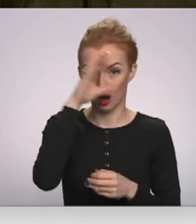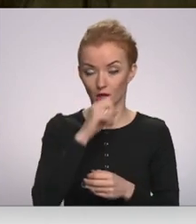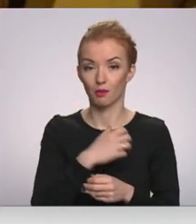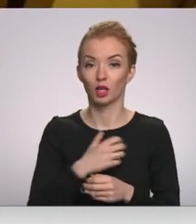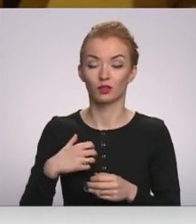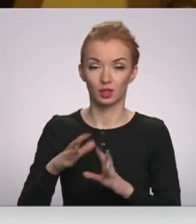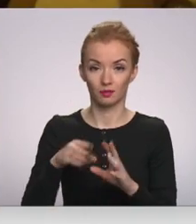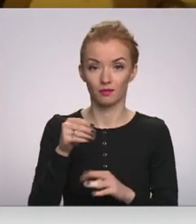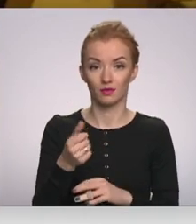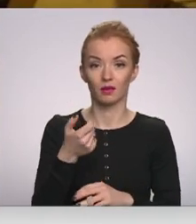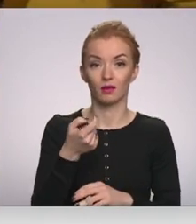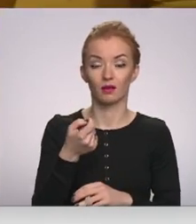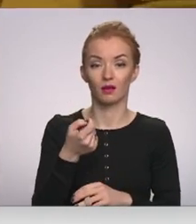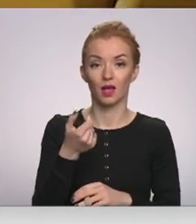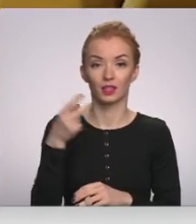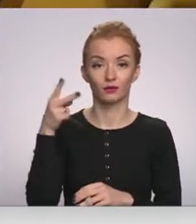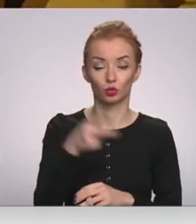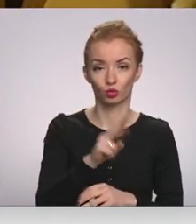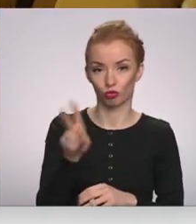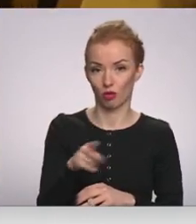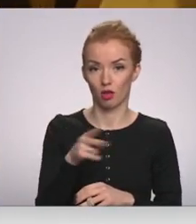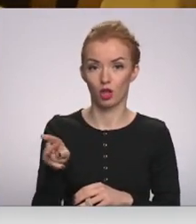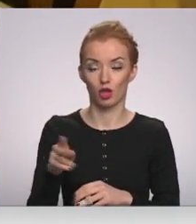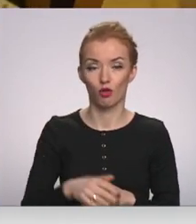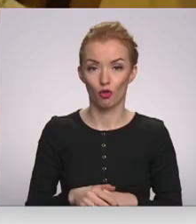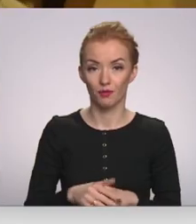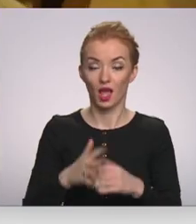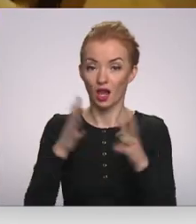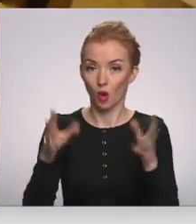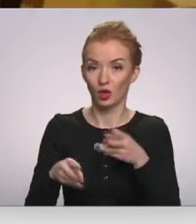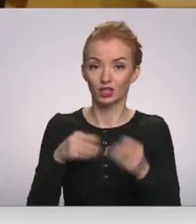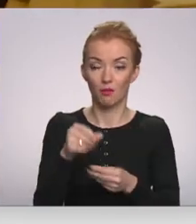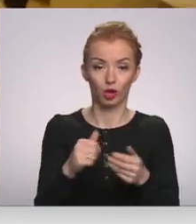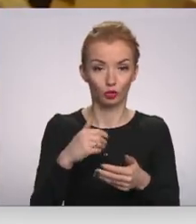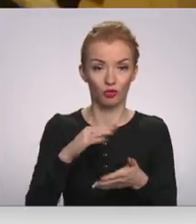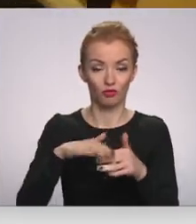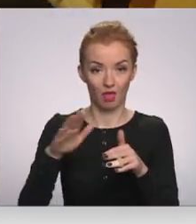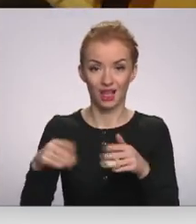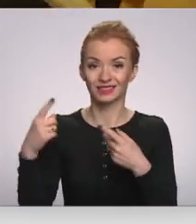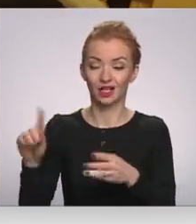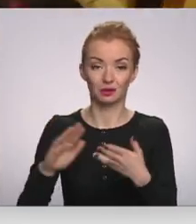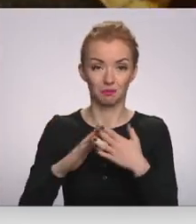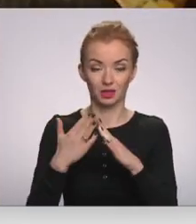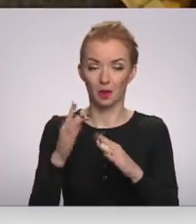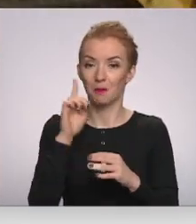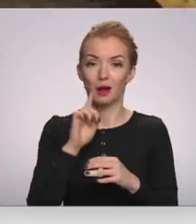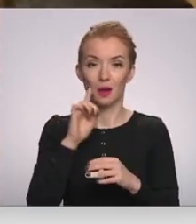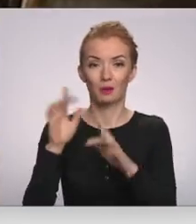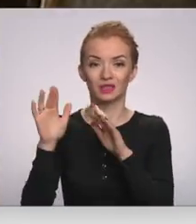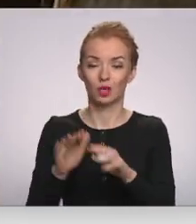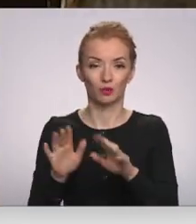pašvaldībai izmaksās gandrīz 2000 eiro. Tieši lielo izmaksu dēļ daļā citu pilsētu sniegu pagaidām